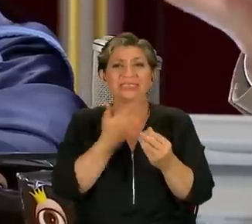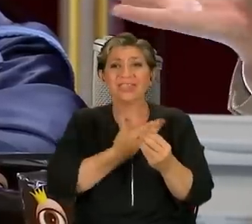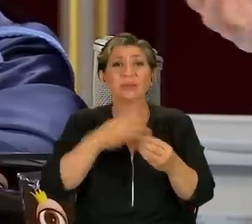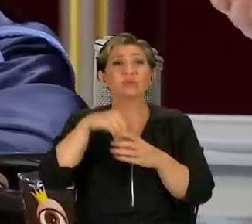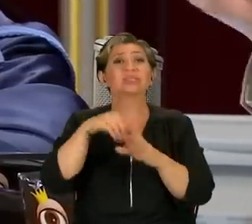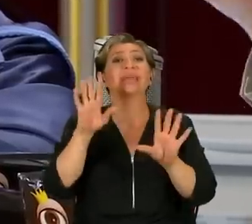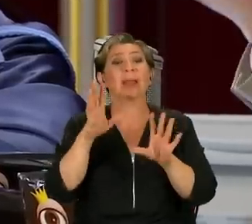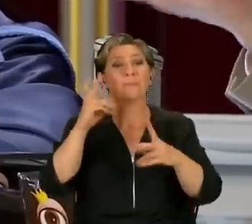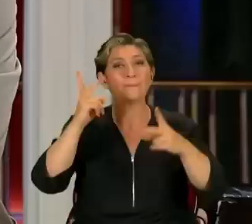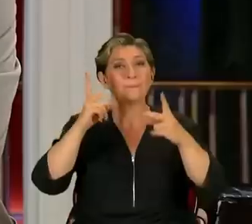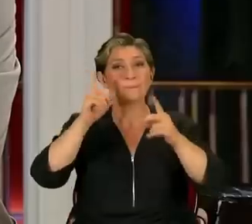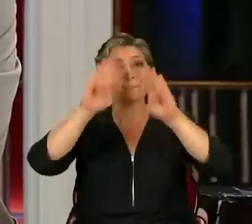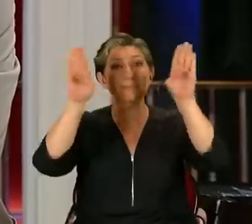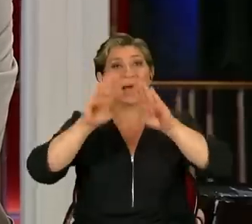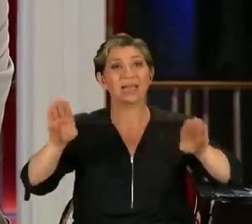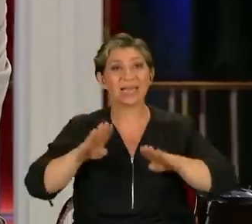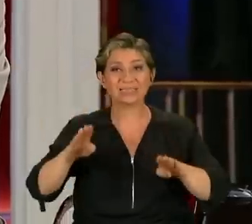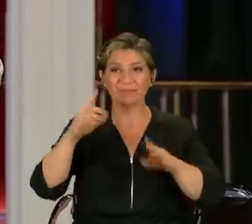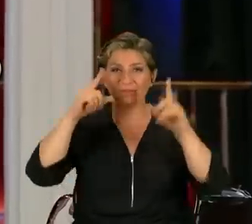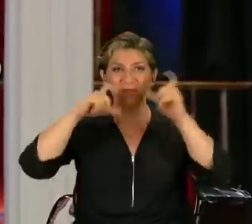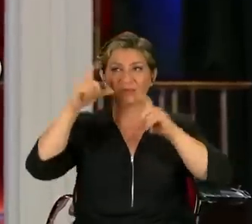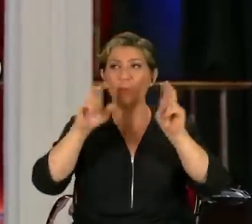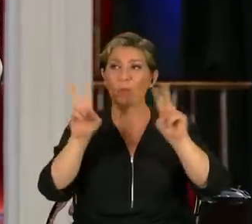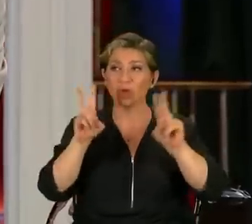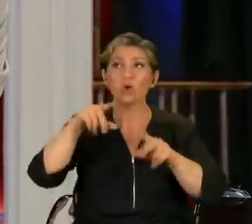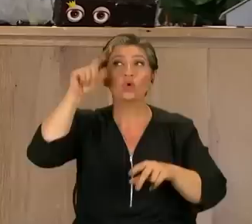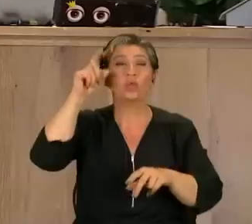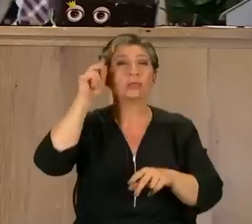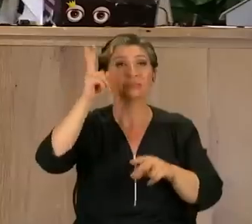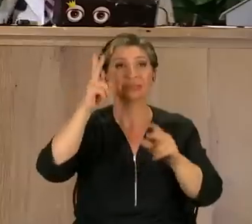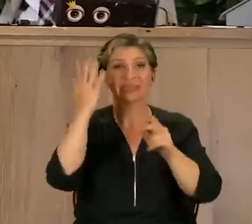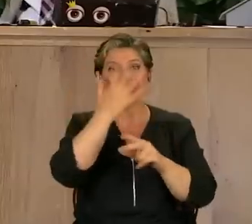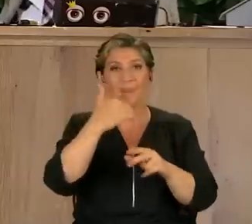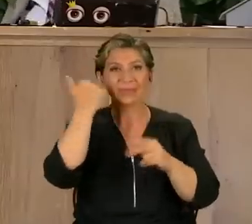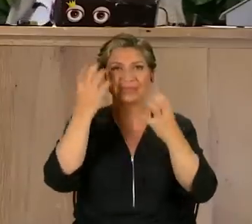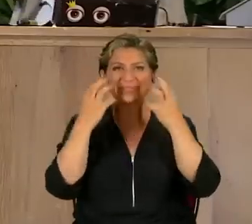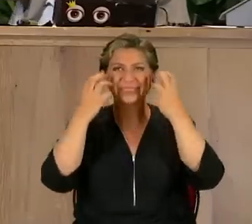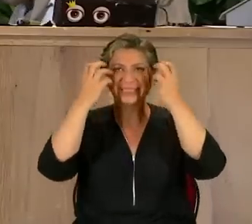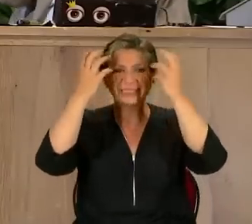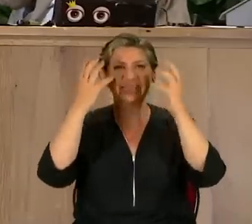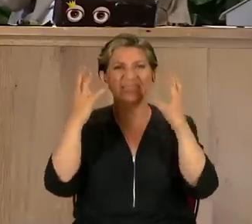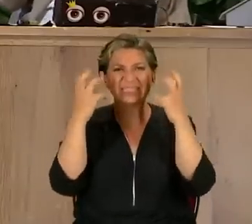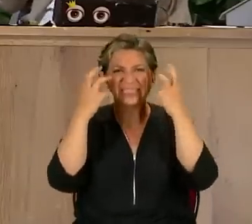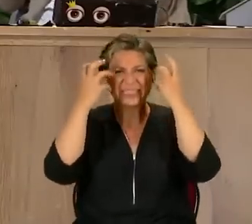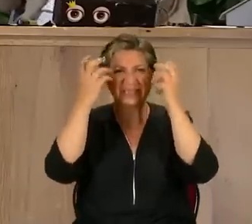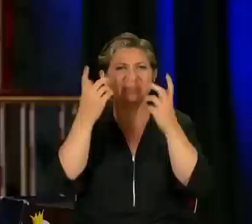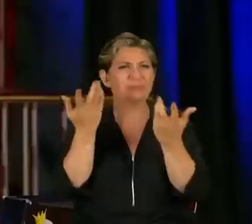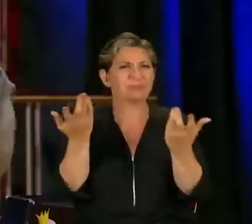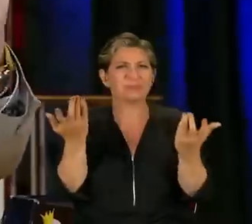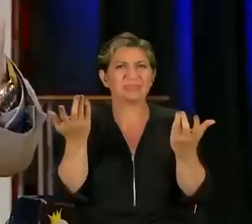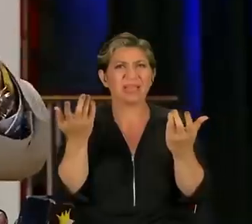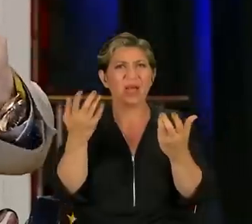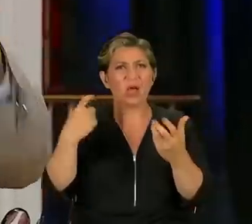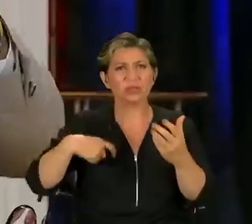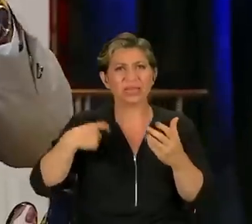sevdiğim için değil. Bir ara Balkan fotoğrafçılarında çok modaydı. Bu Yunanlı fotoğrafçılar da çok sever. Siyah beyaz. Evet. Siyah beyaz ve kırış kırış böyle.